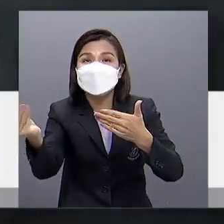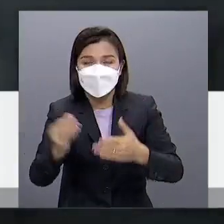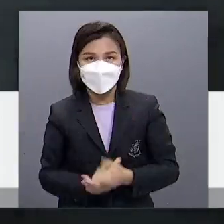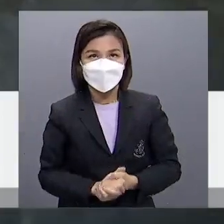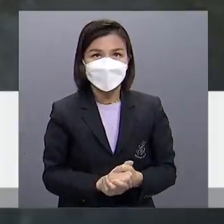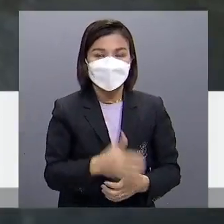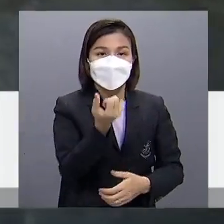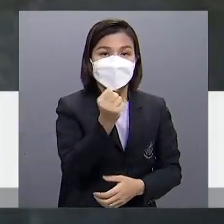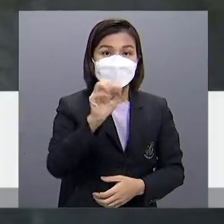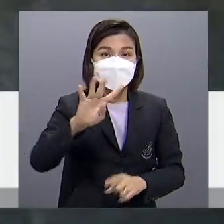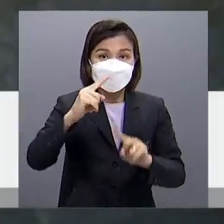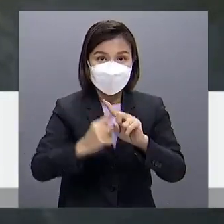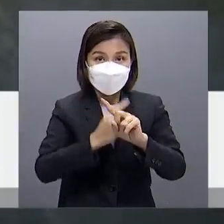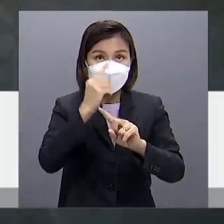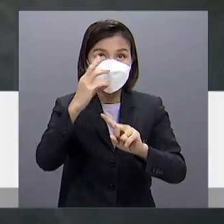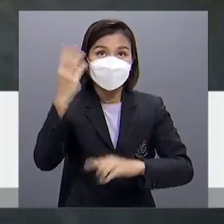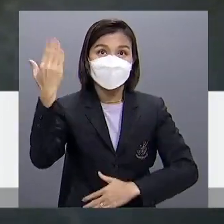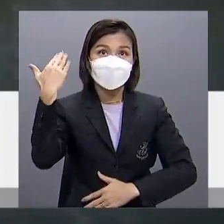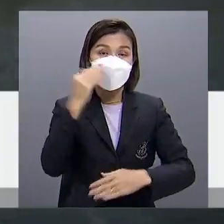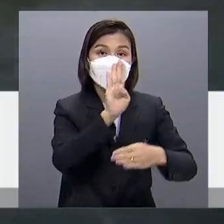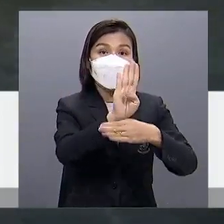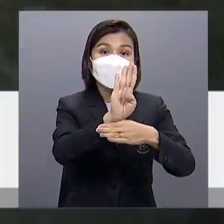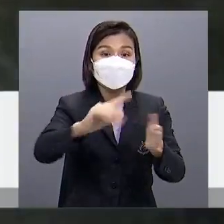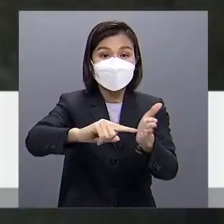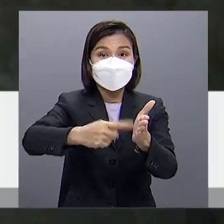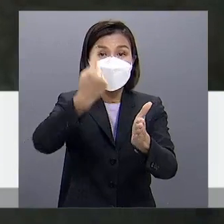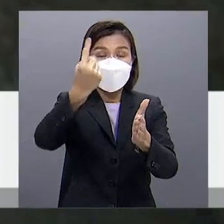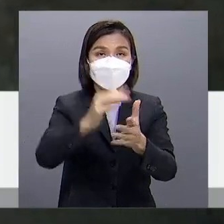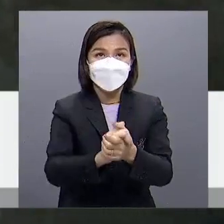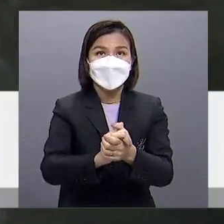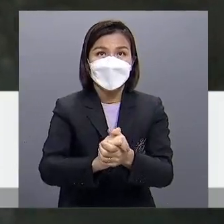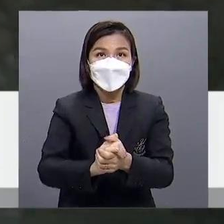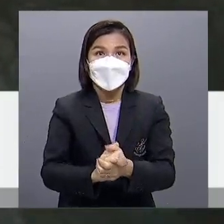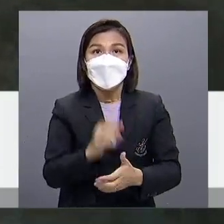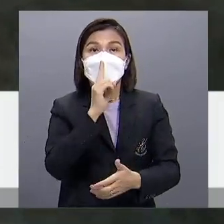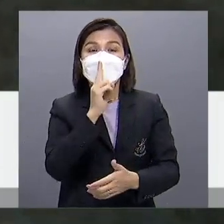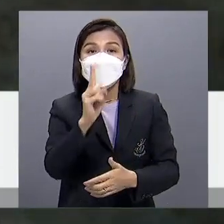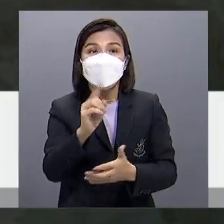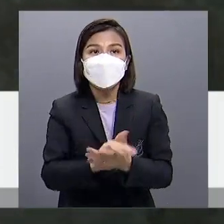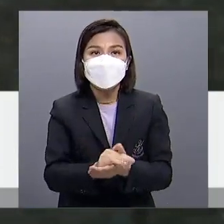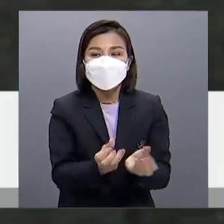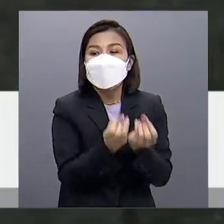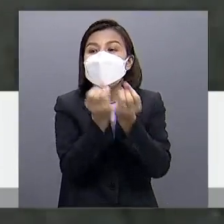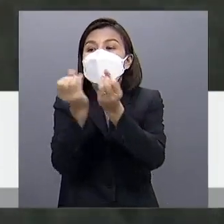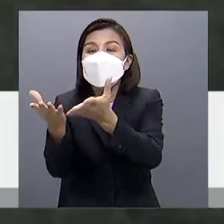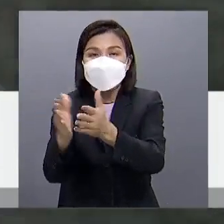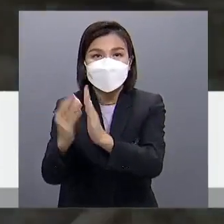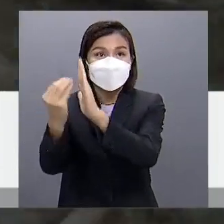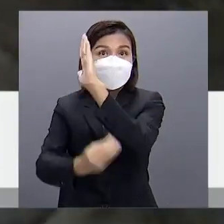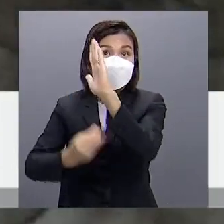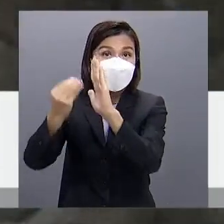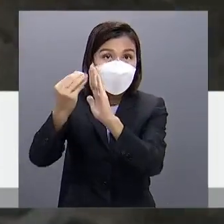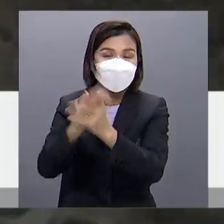ผ่านมาบริษัทเดิมที่ชนะการเปิดประมูลครั้งนี้ส่งมอบเกาะคืนทางจังหวัดหลังสัมปทานเป็นเวลา5ปีหมดล